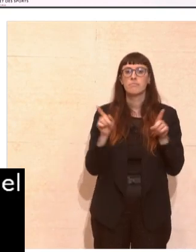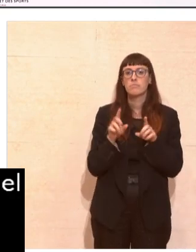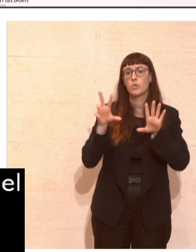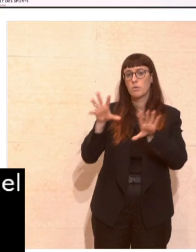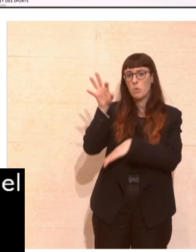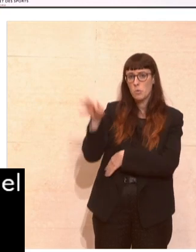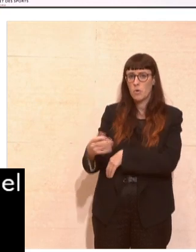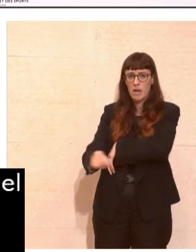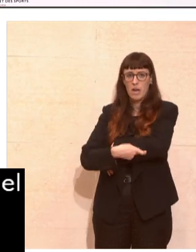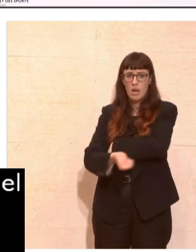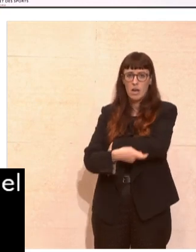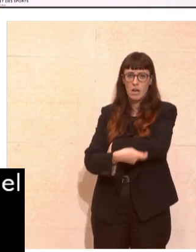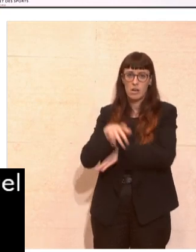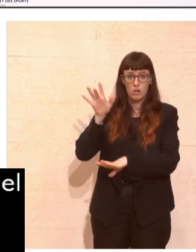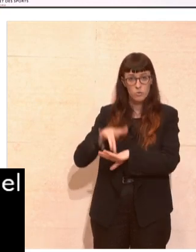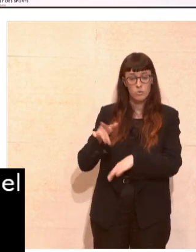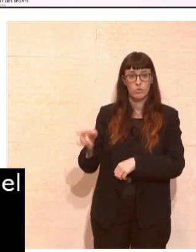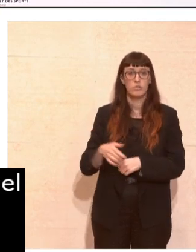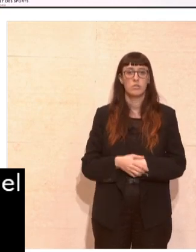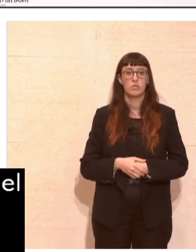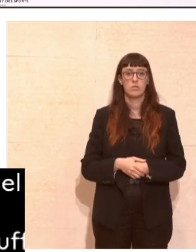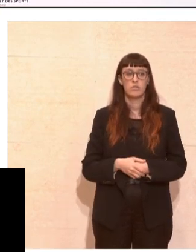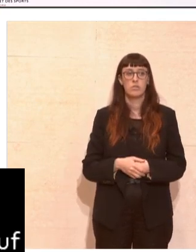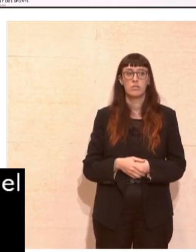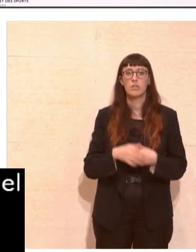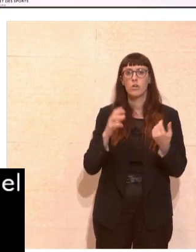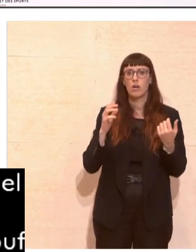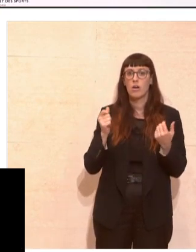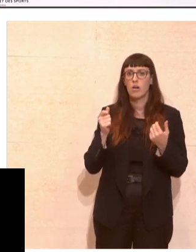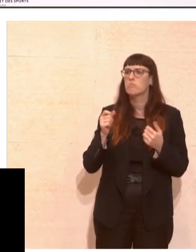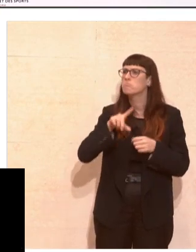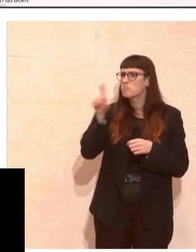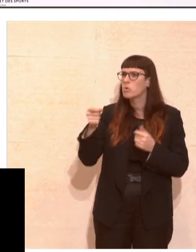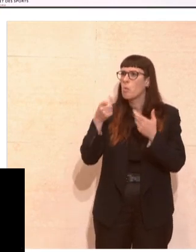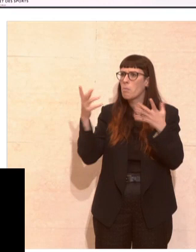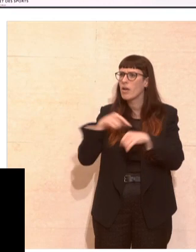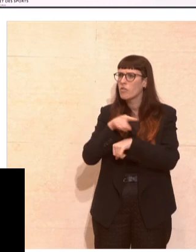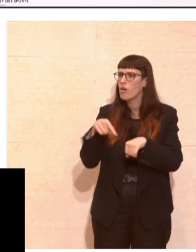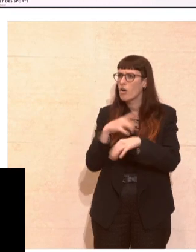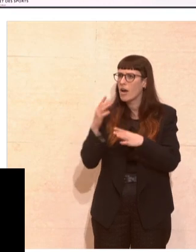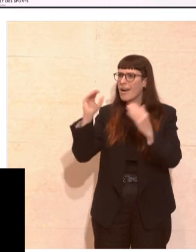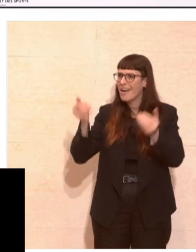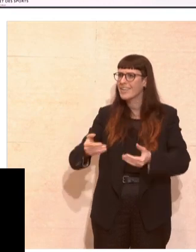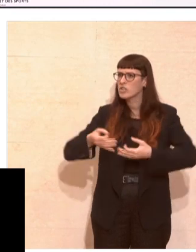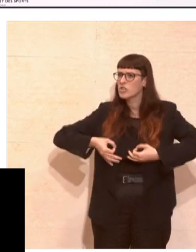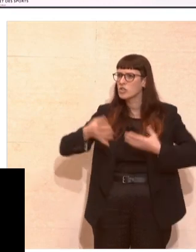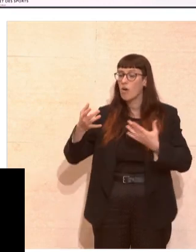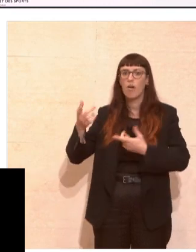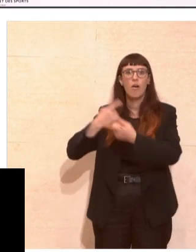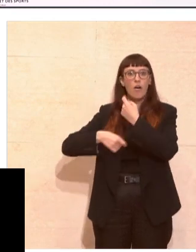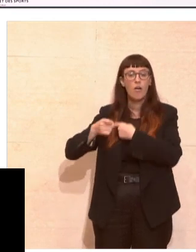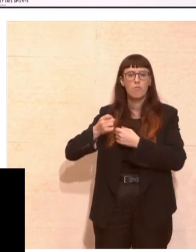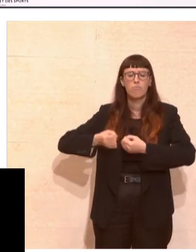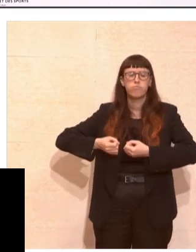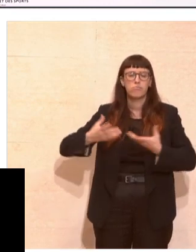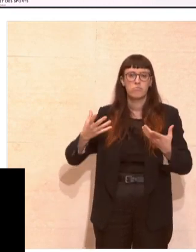et rapportent un nombre exagéré d'heures sur ces écrans sans pouvoir s'arrêter. Ils sont aussi liés au multitasking. Le